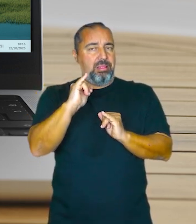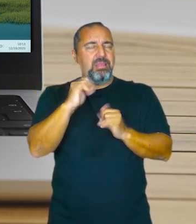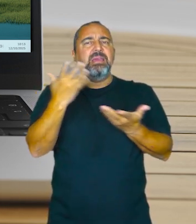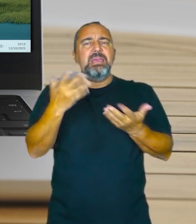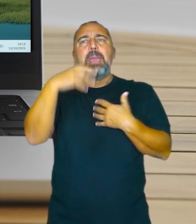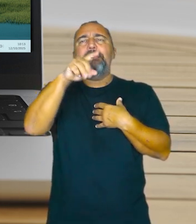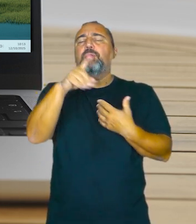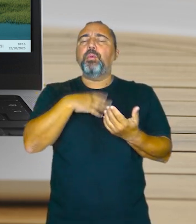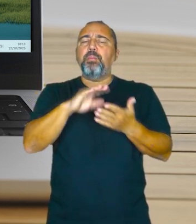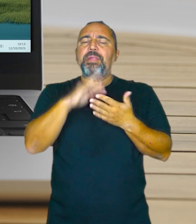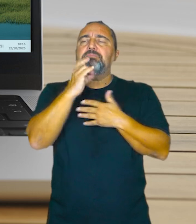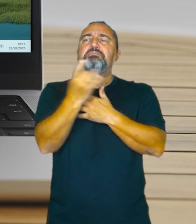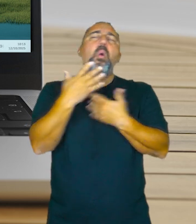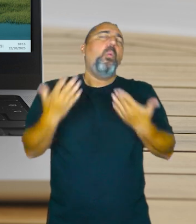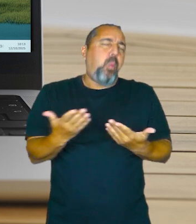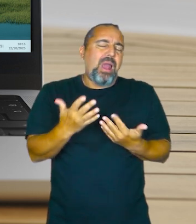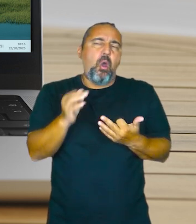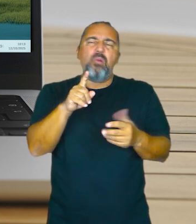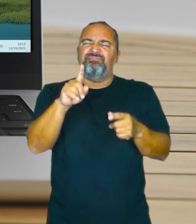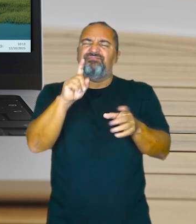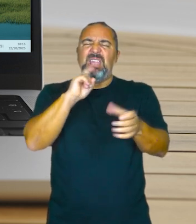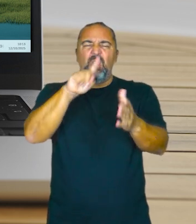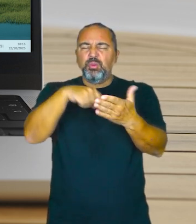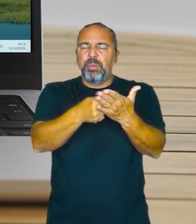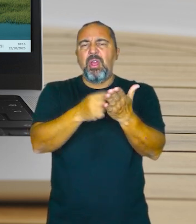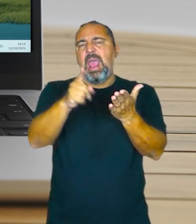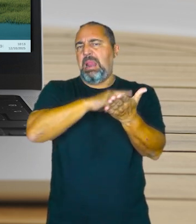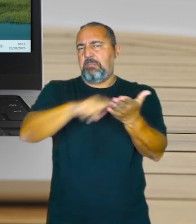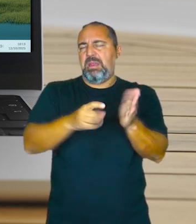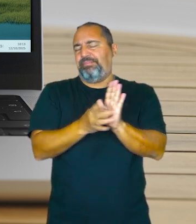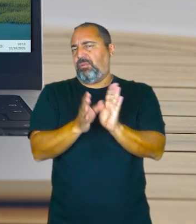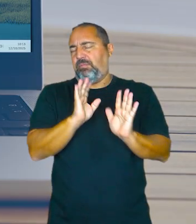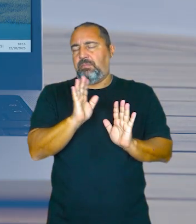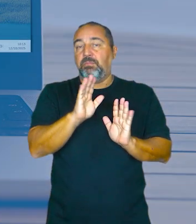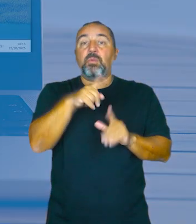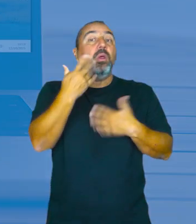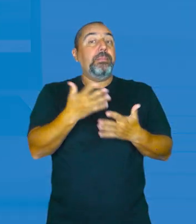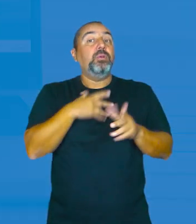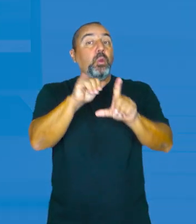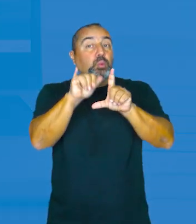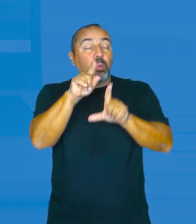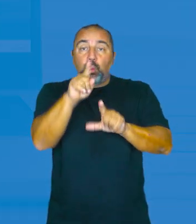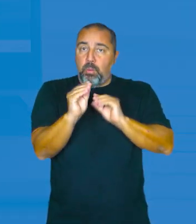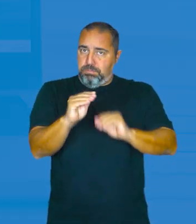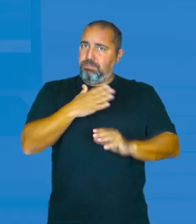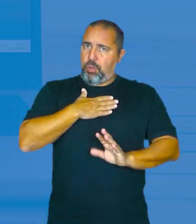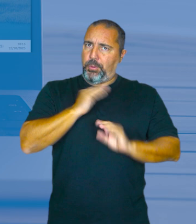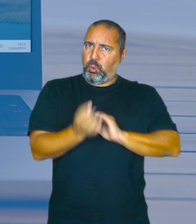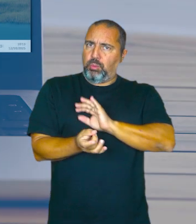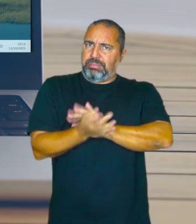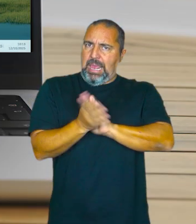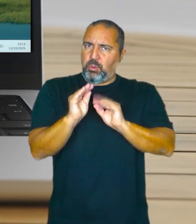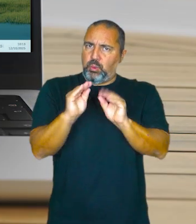da. Bertan, harpidetza edota zein eguneratze jaso edo ezabatu nahi duzun, aukeratu ahal izango duzu.